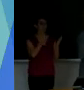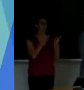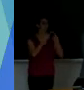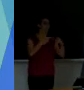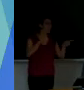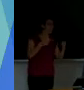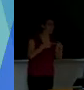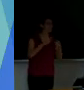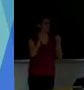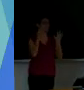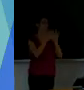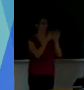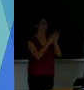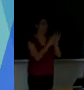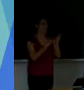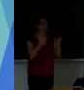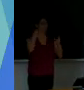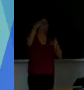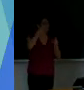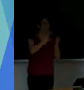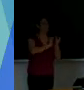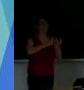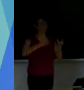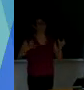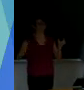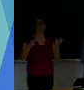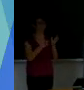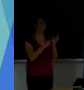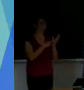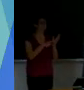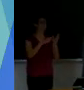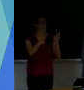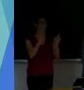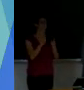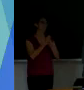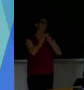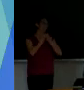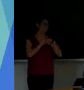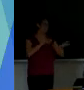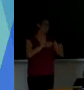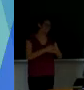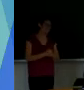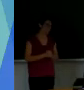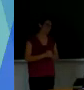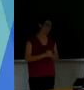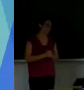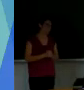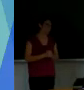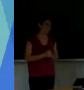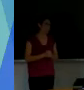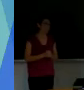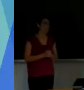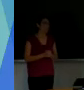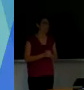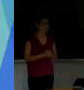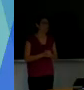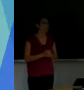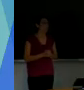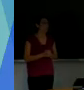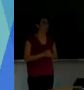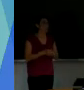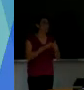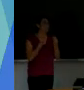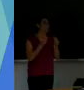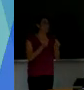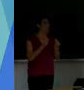musica, immagini, video, e chi più ne ha più ne metta. Allora, perché avrebbe